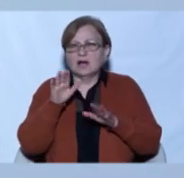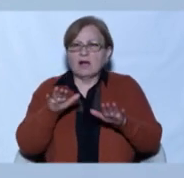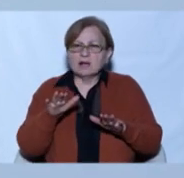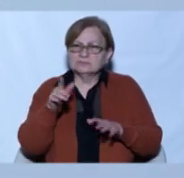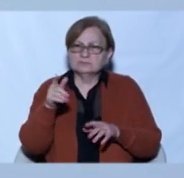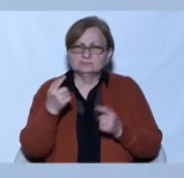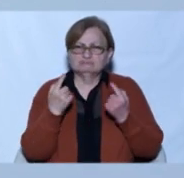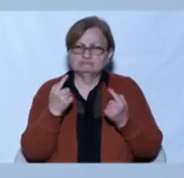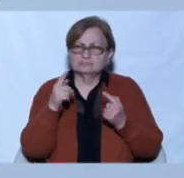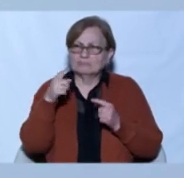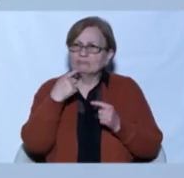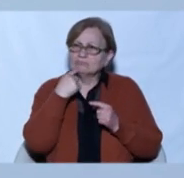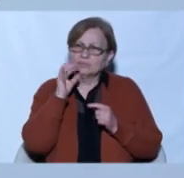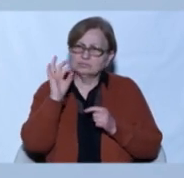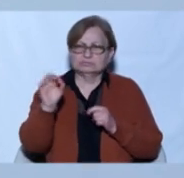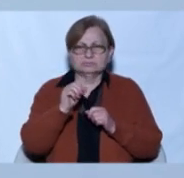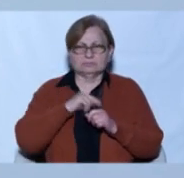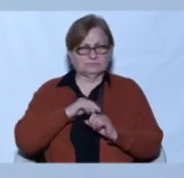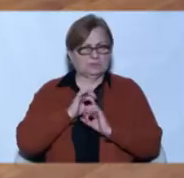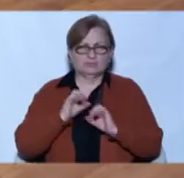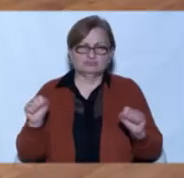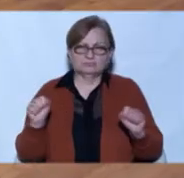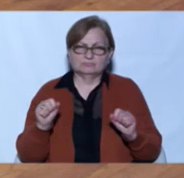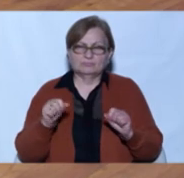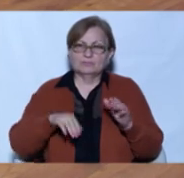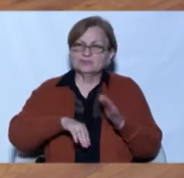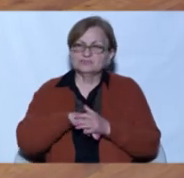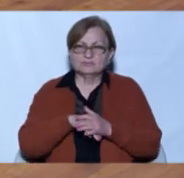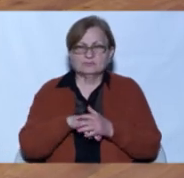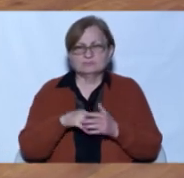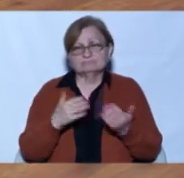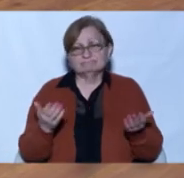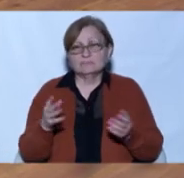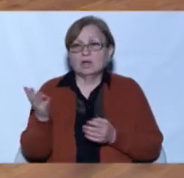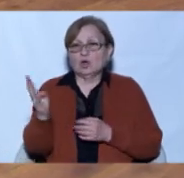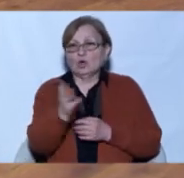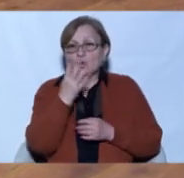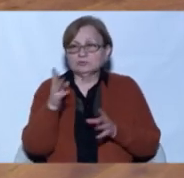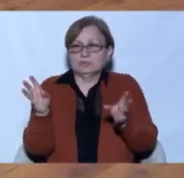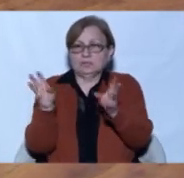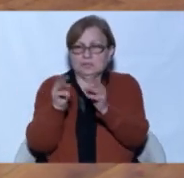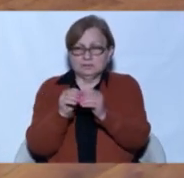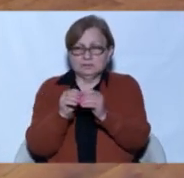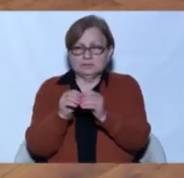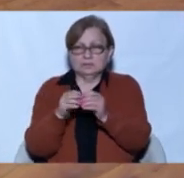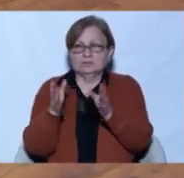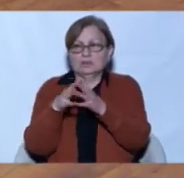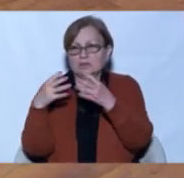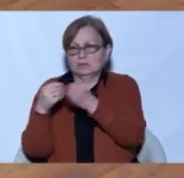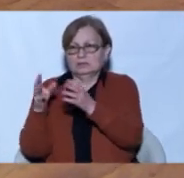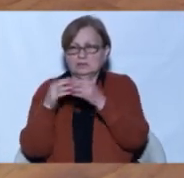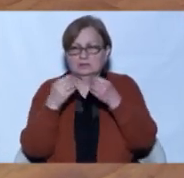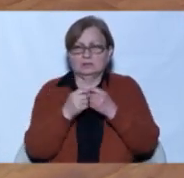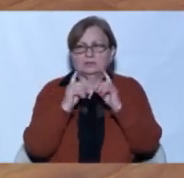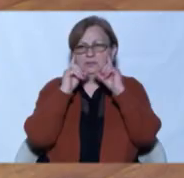მუშაობდნენ, გაცდენა არაფრით არ შეიძლებოდა. შვებულება თითქმის 4-ვემ ერთად აიღო. ოჯახებით აიყარნენ